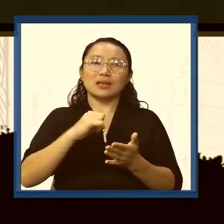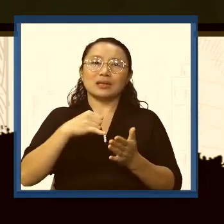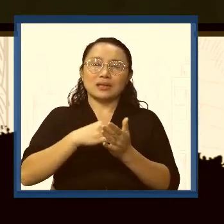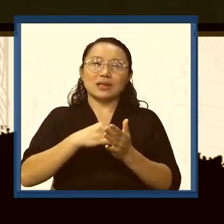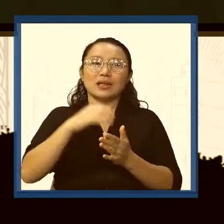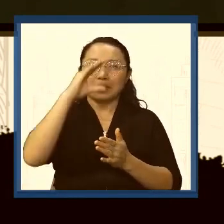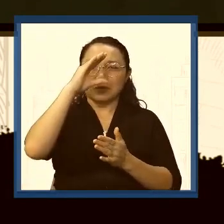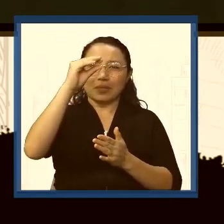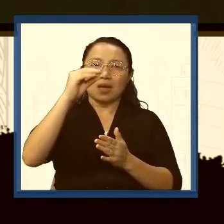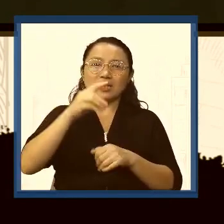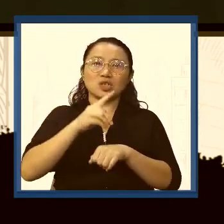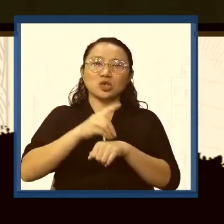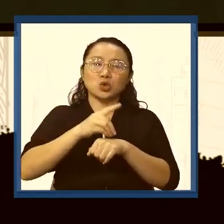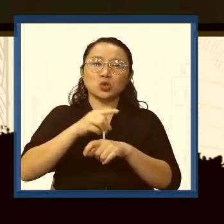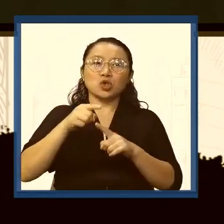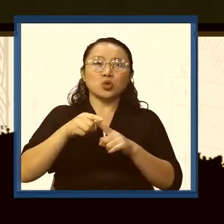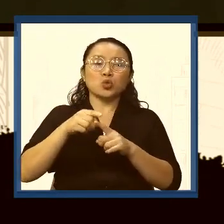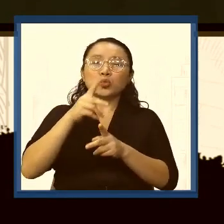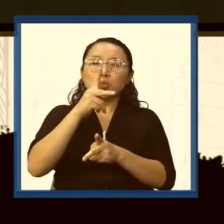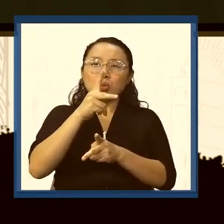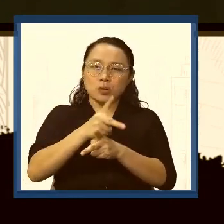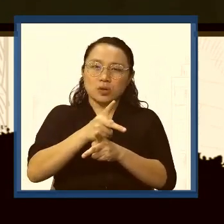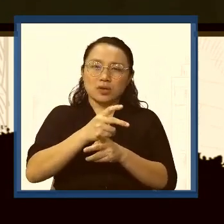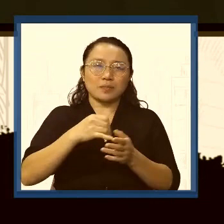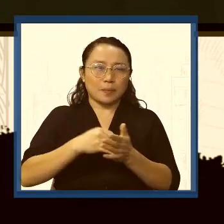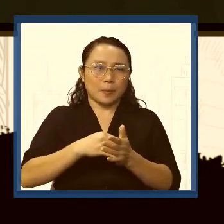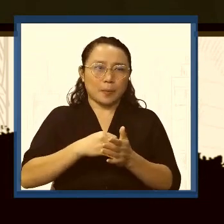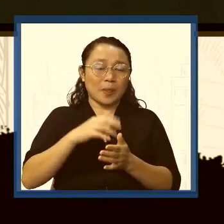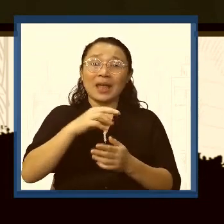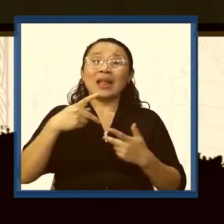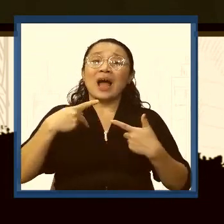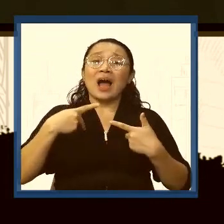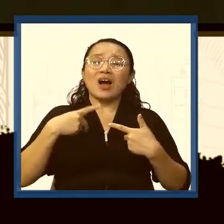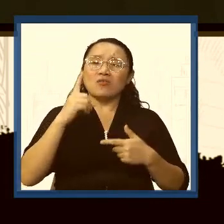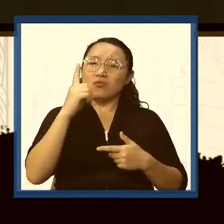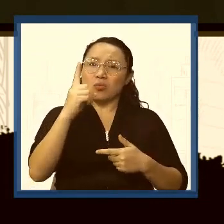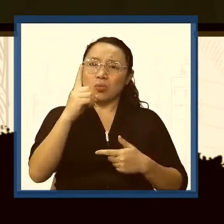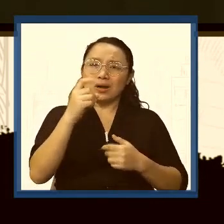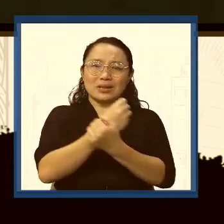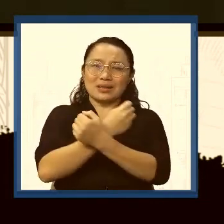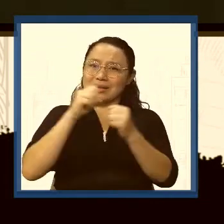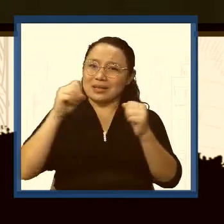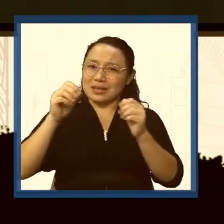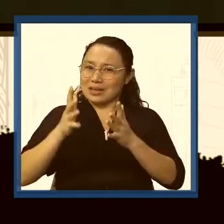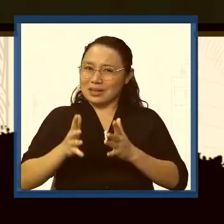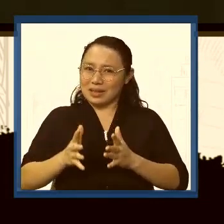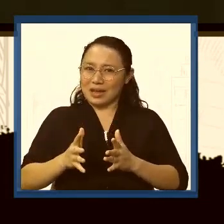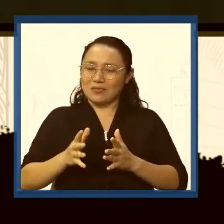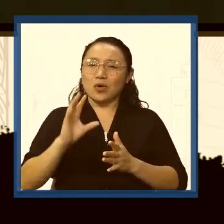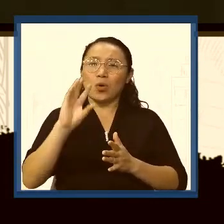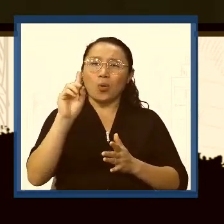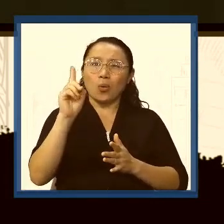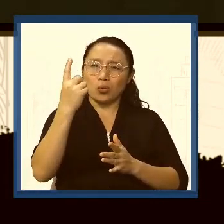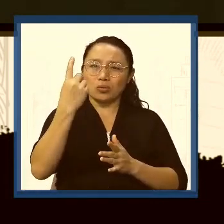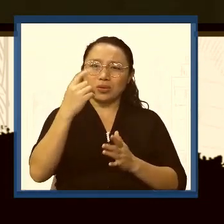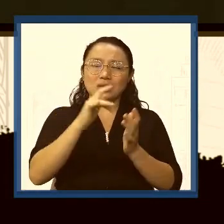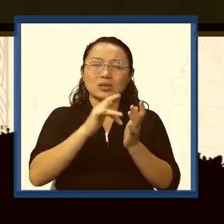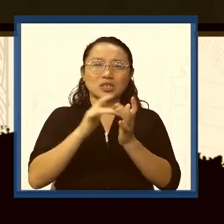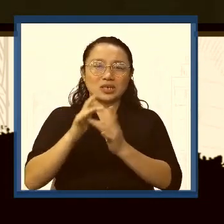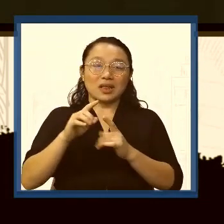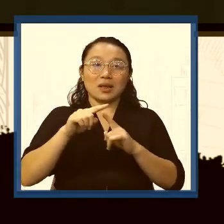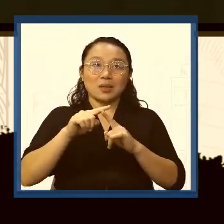Klaro, kaya na mga isuon. Kay doon nalay usang manaluwas, og mao si Kristo. Apan ang kasuguan,